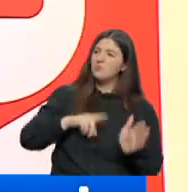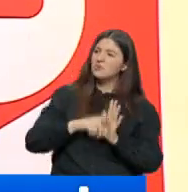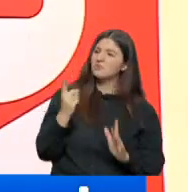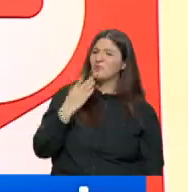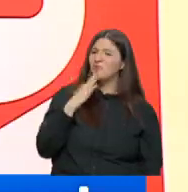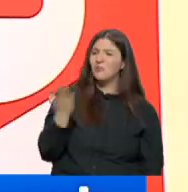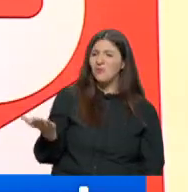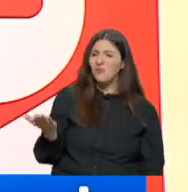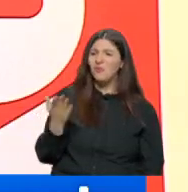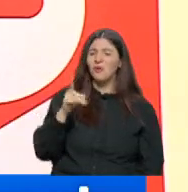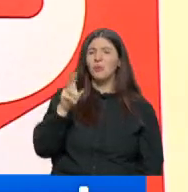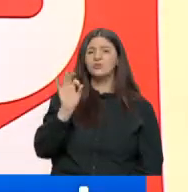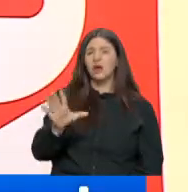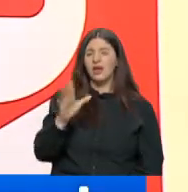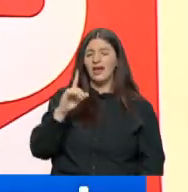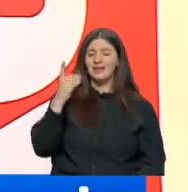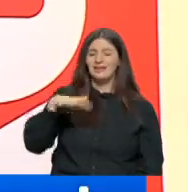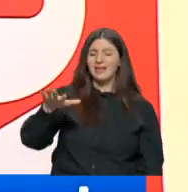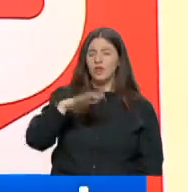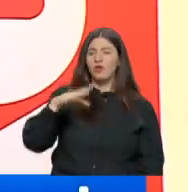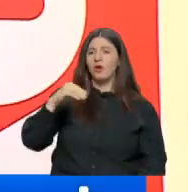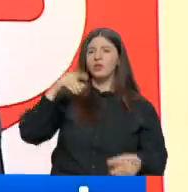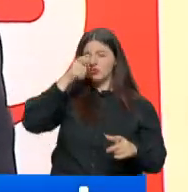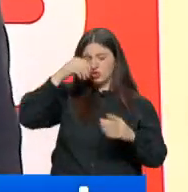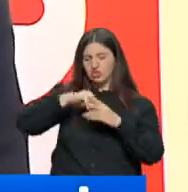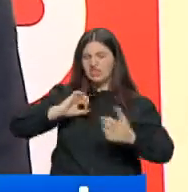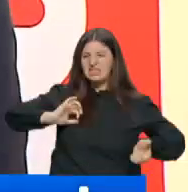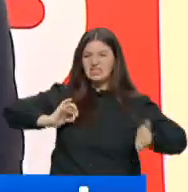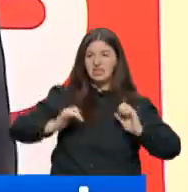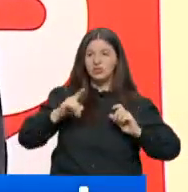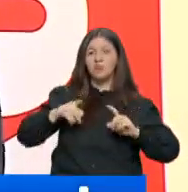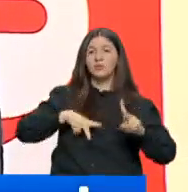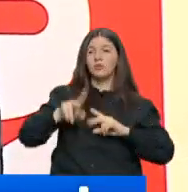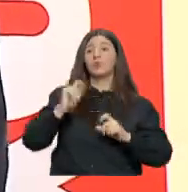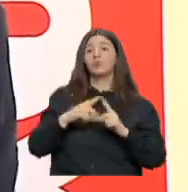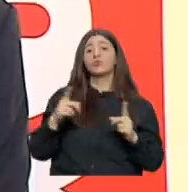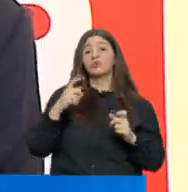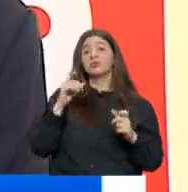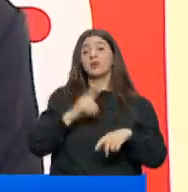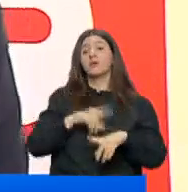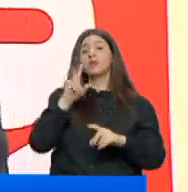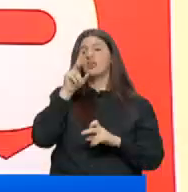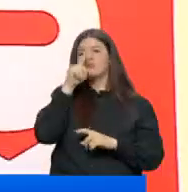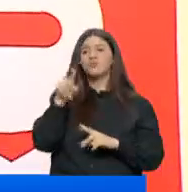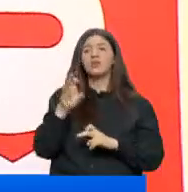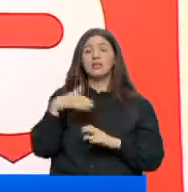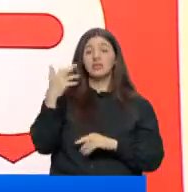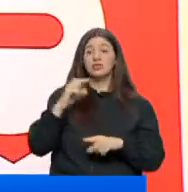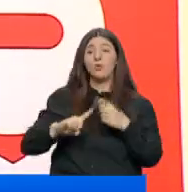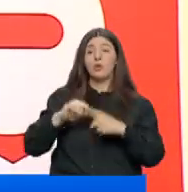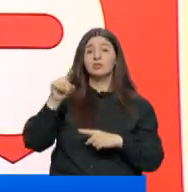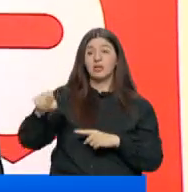yok. Mesele biraz şu, iktidar genel olarak ülke içinde sıkıştığı için şöyle bir taktik izliyor. Çok uzun zamandır yani sadece bu konu değil. Dış